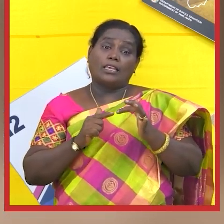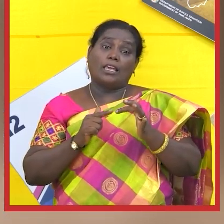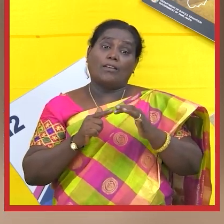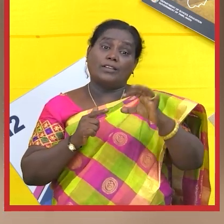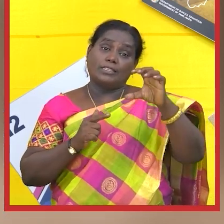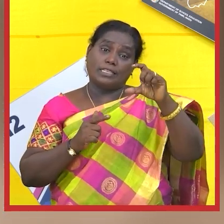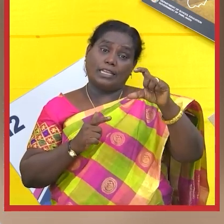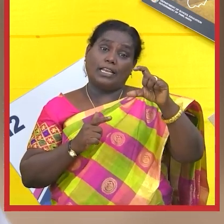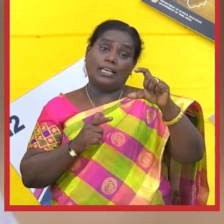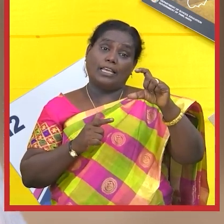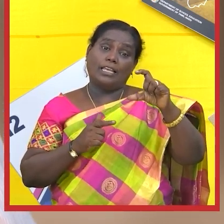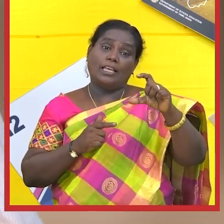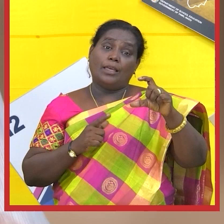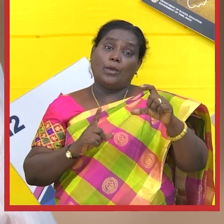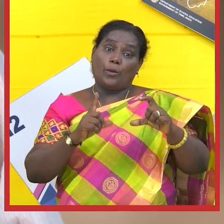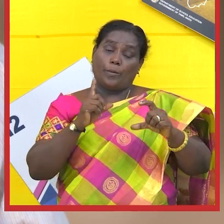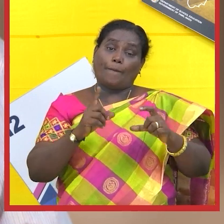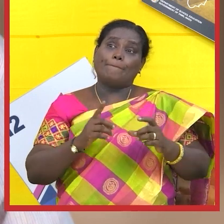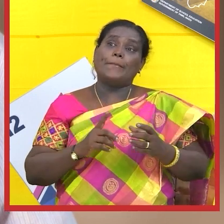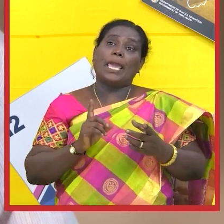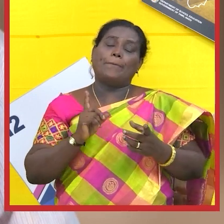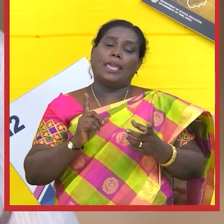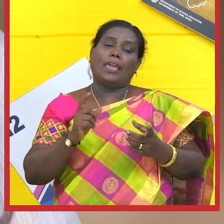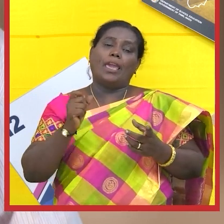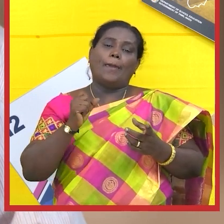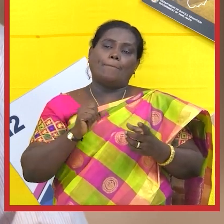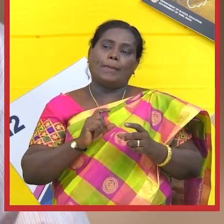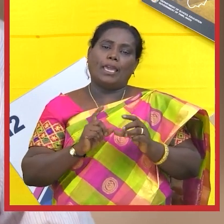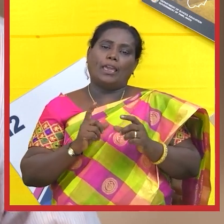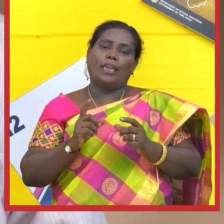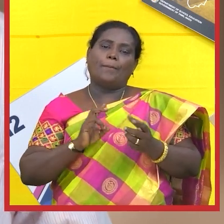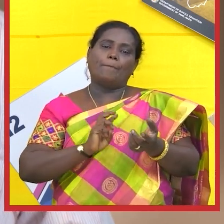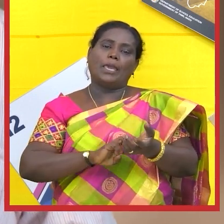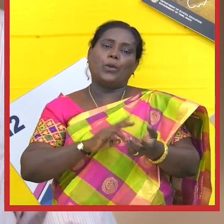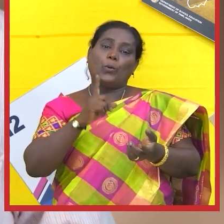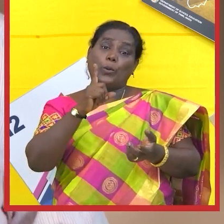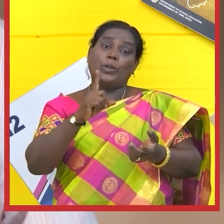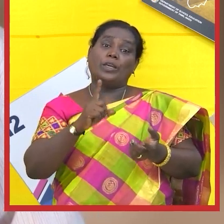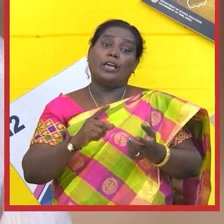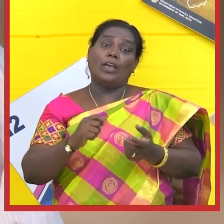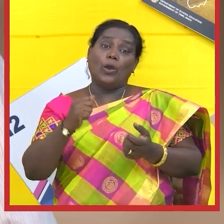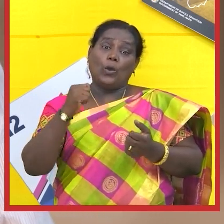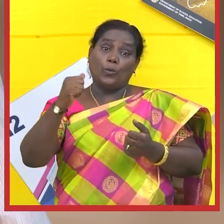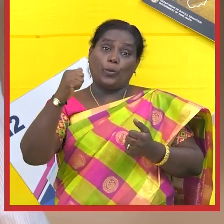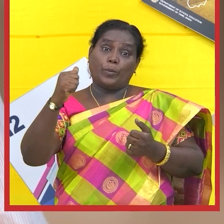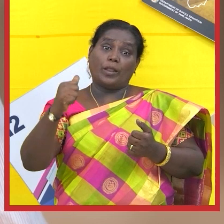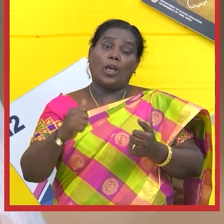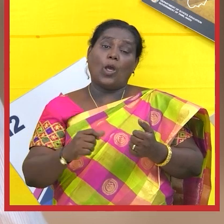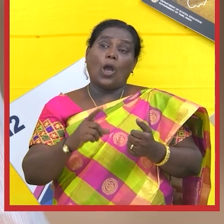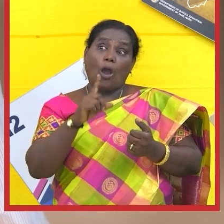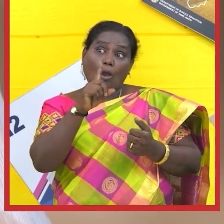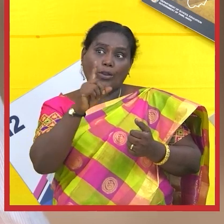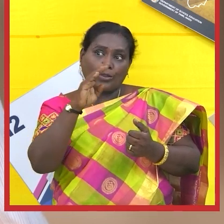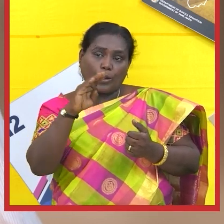சென்னையிலே இன்றைக்கு நாம் மே 1 கொண்டாடுகிறோமே மே தின விழா, அந்த மே தின விழாவை முதன் முதலாக